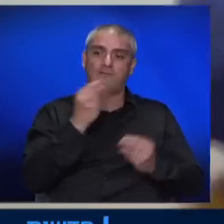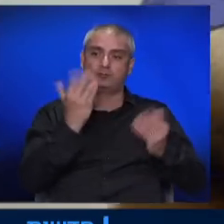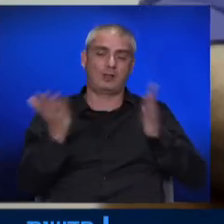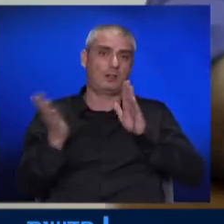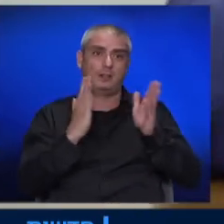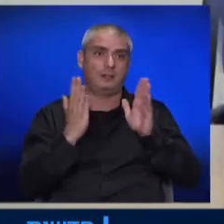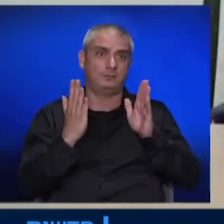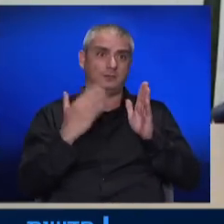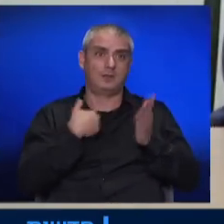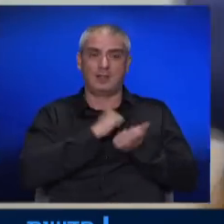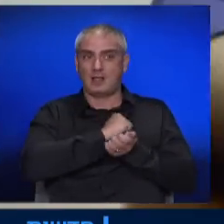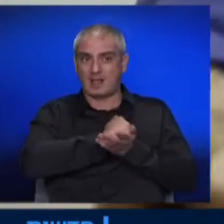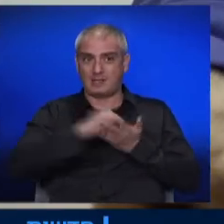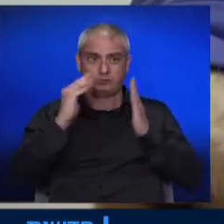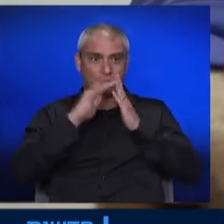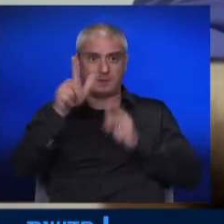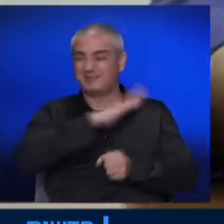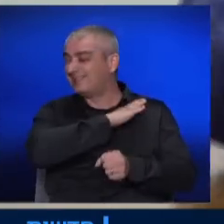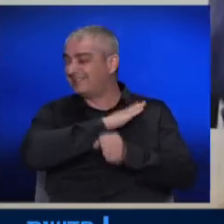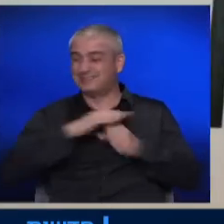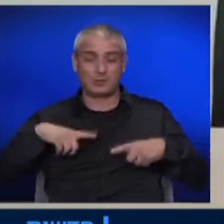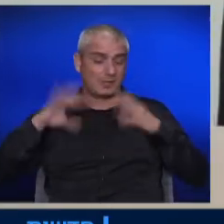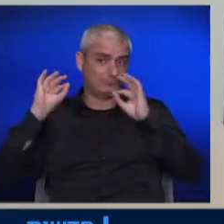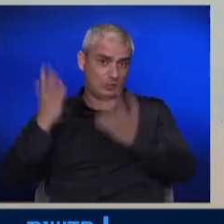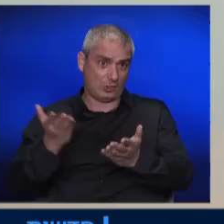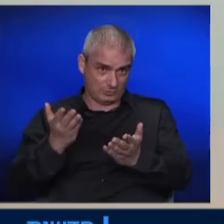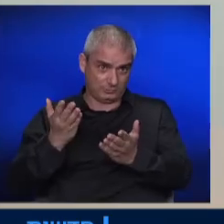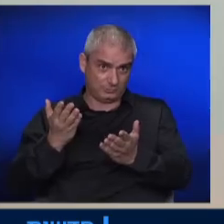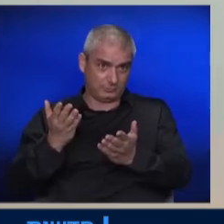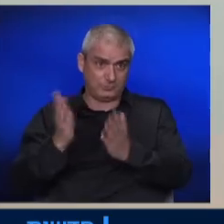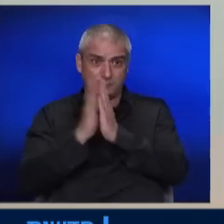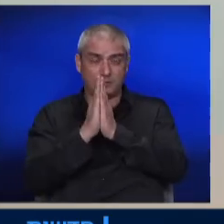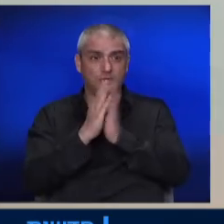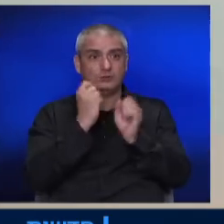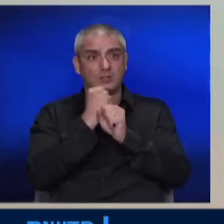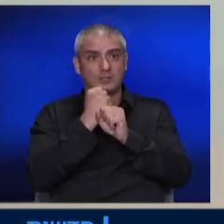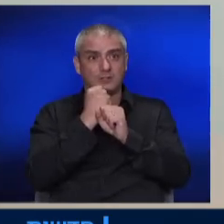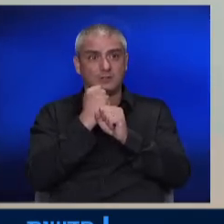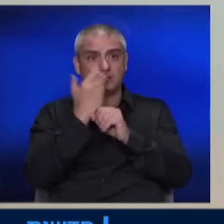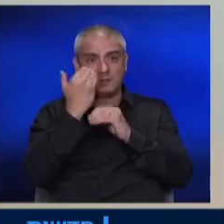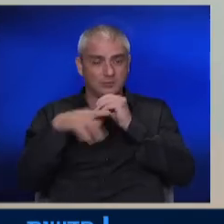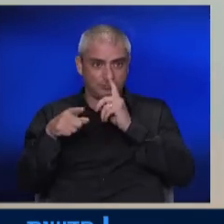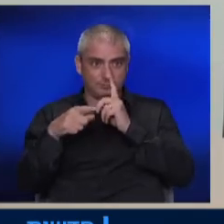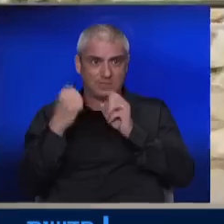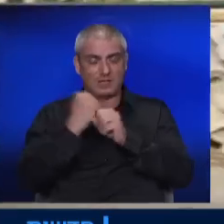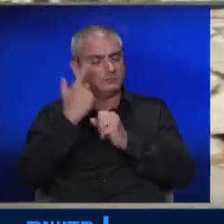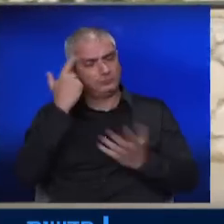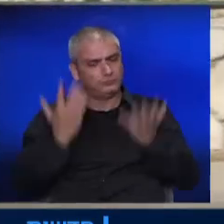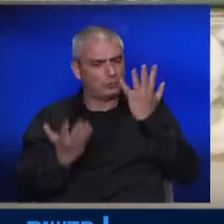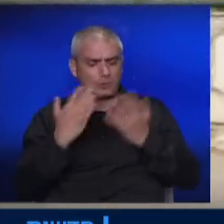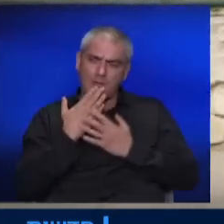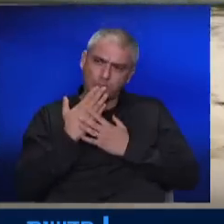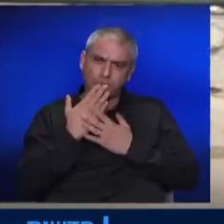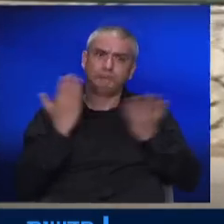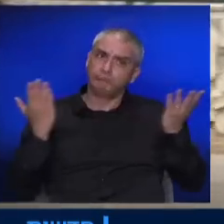לו את הבית שלו, חסרנו לו את החיים שם. הוא ביקש שאנחנו נשלים לו את זה, עשינו את השיקול דעת. למה כל